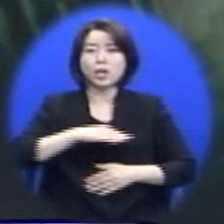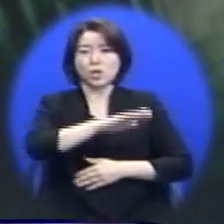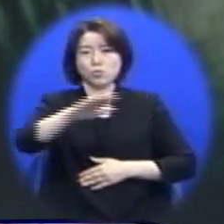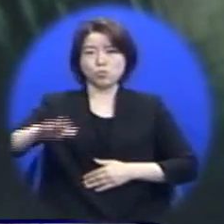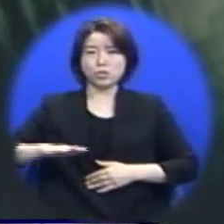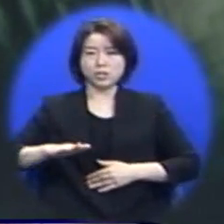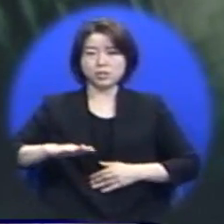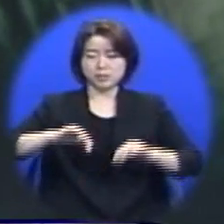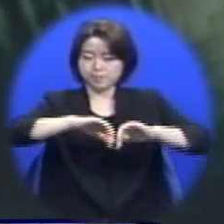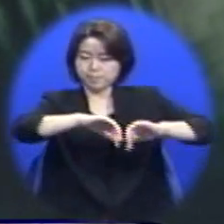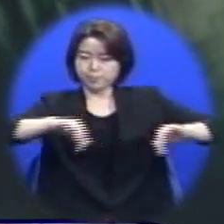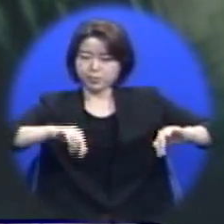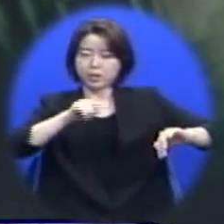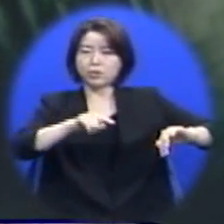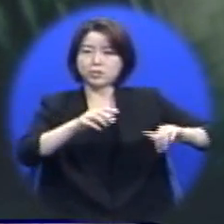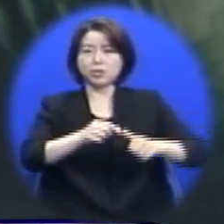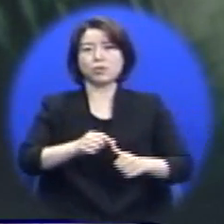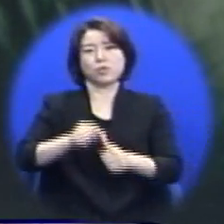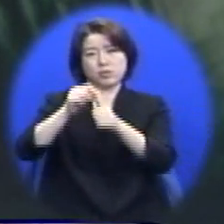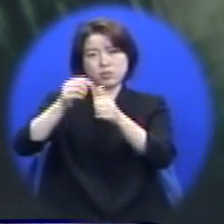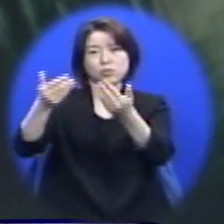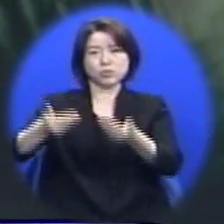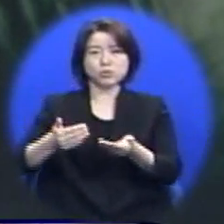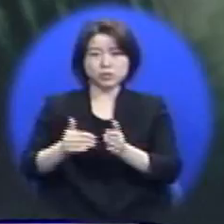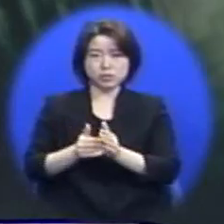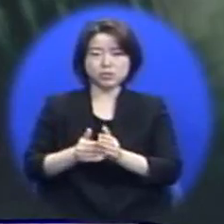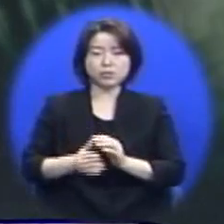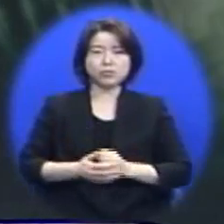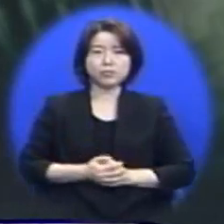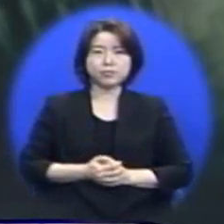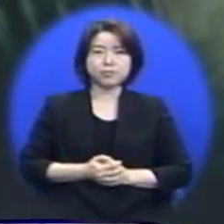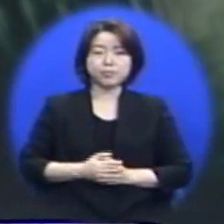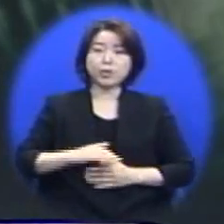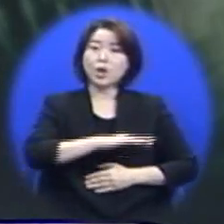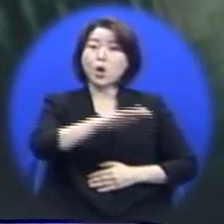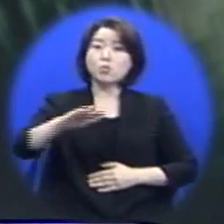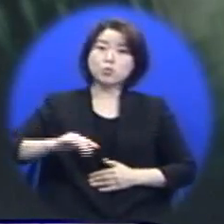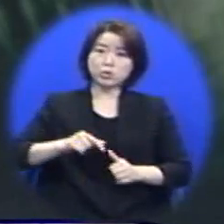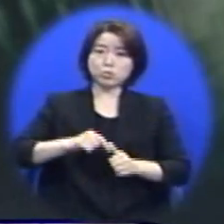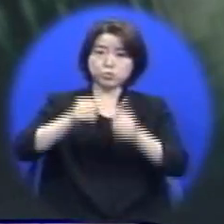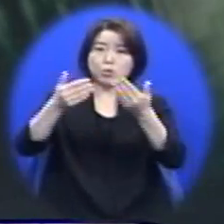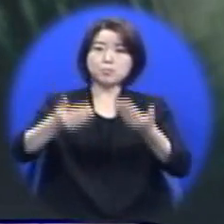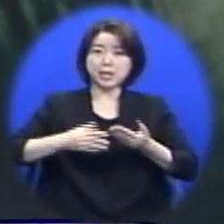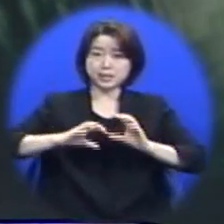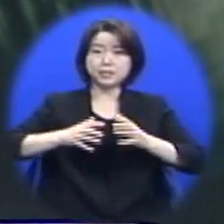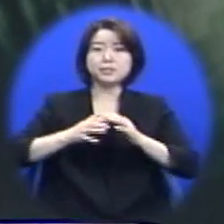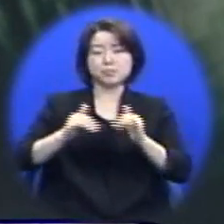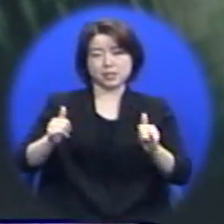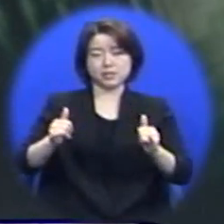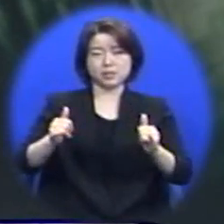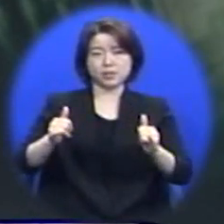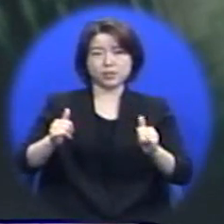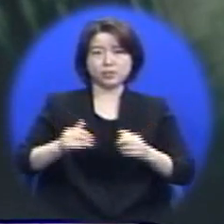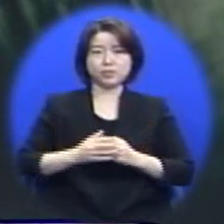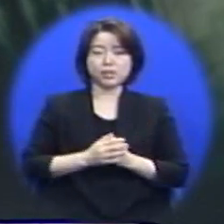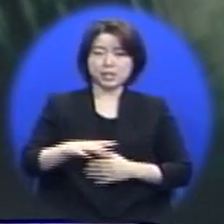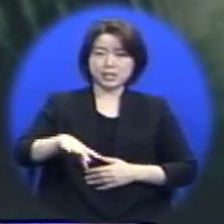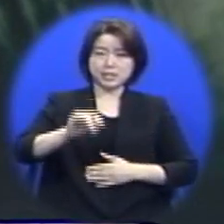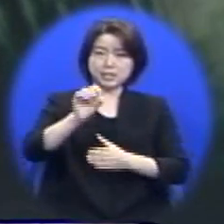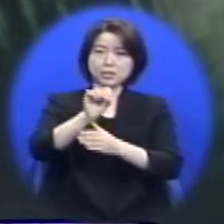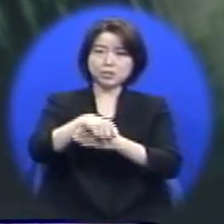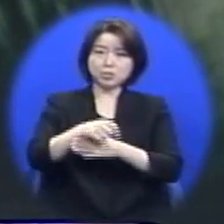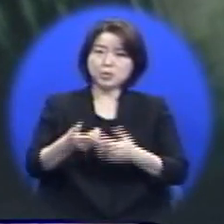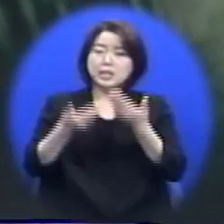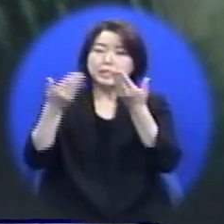우리들은 하나님이 거기에서 건져주셨어. 우리는 구원받은 백성이야. 그러니까 첫 열매를